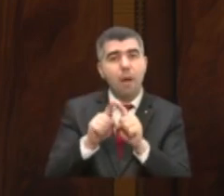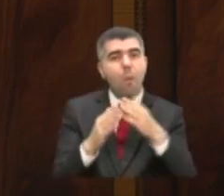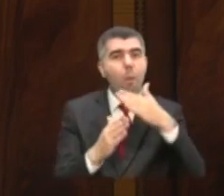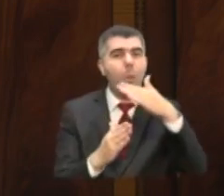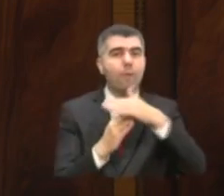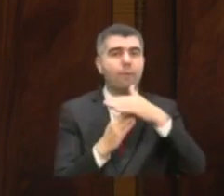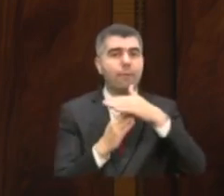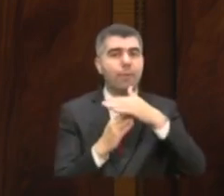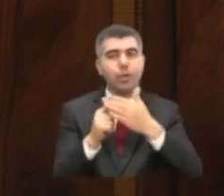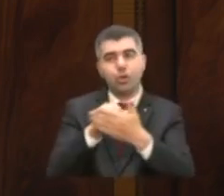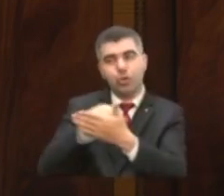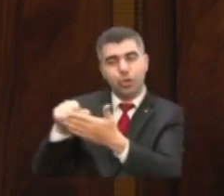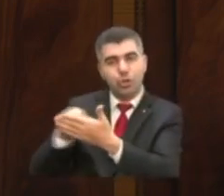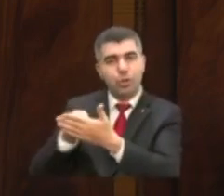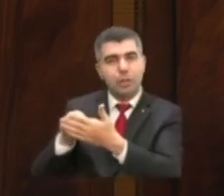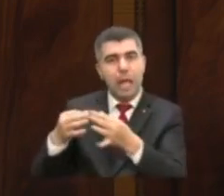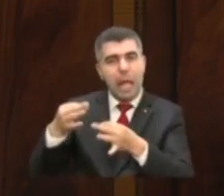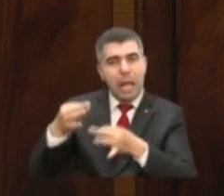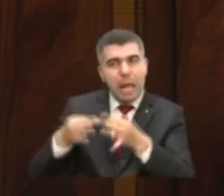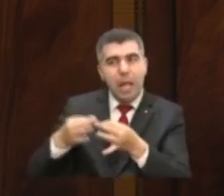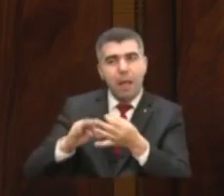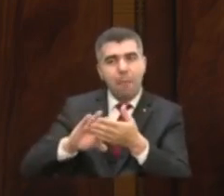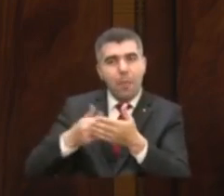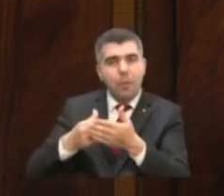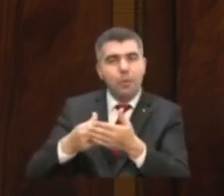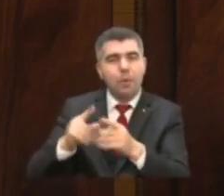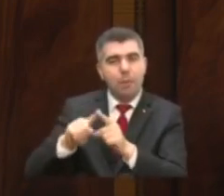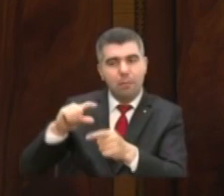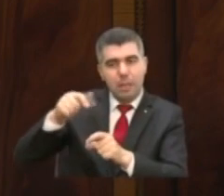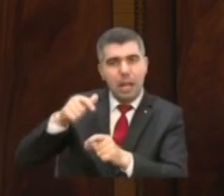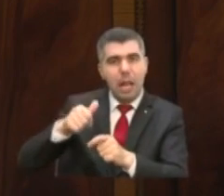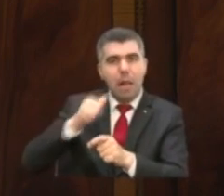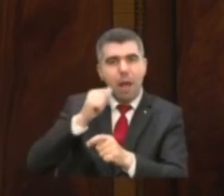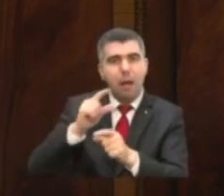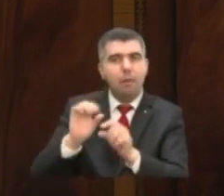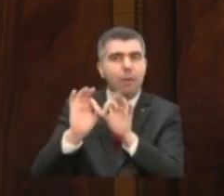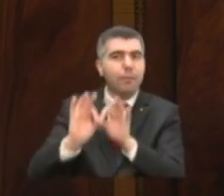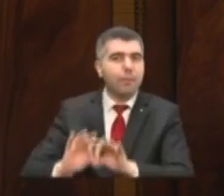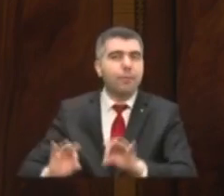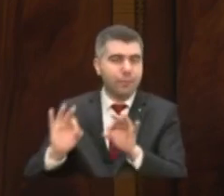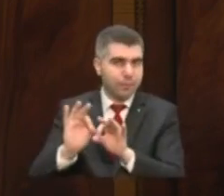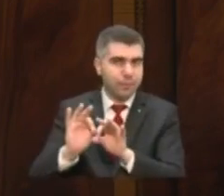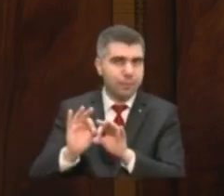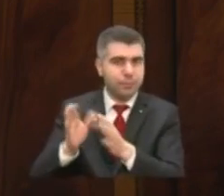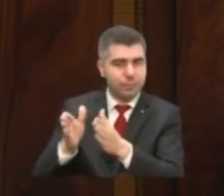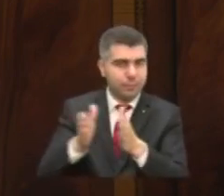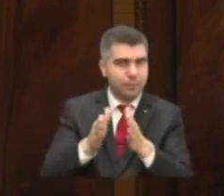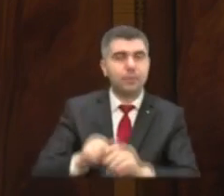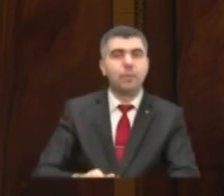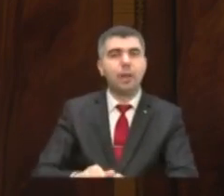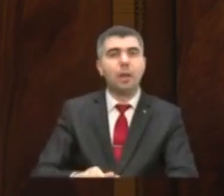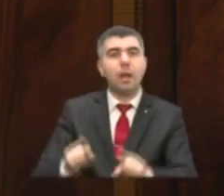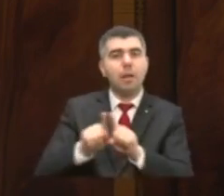حقيقيا عن عمق الأزمة الاجتماعية بوتيرة متسارعة. تزايد مظاهر